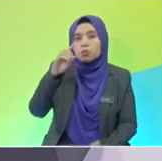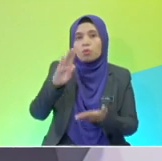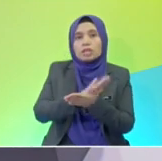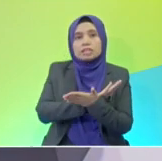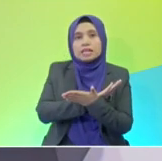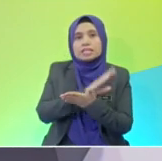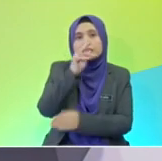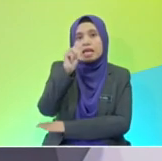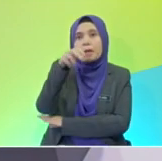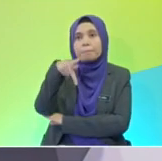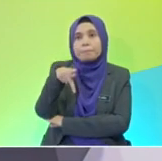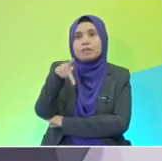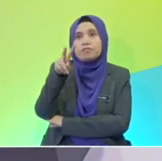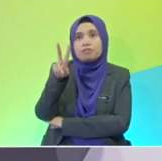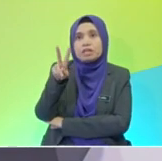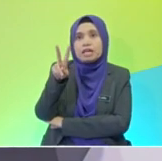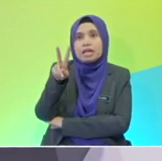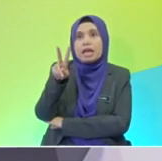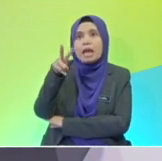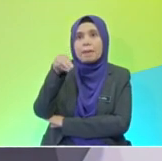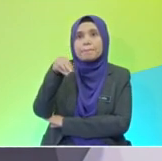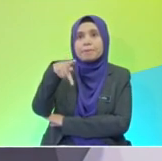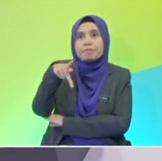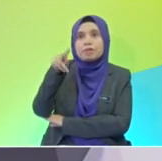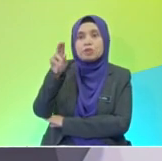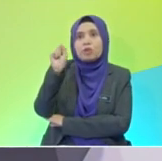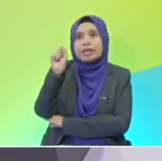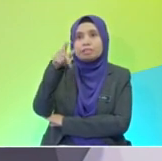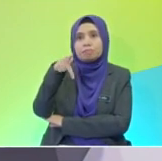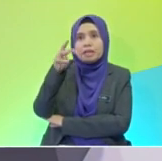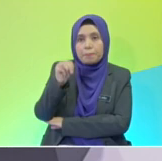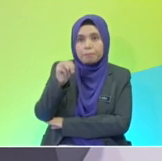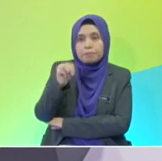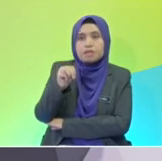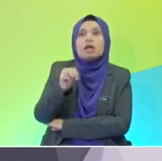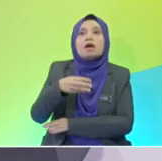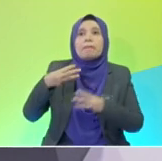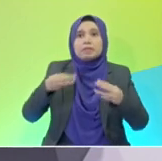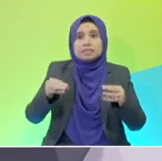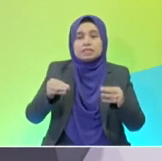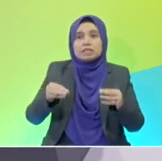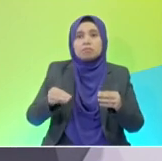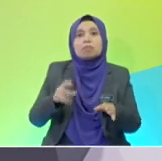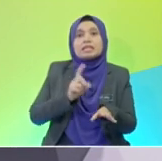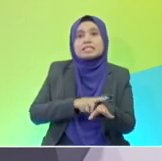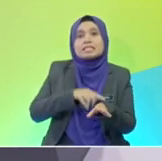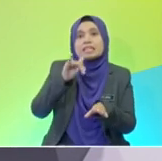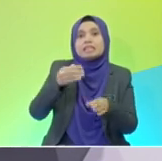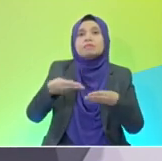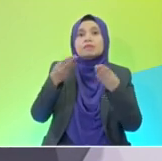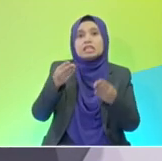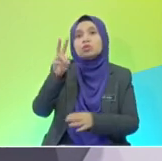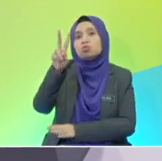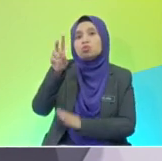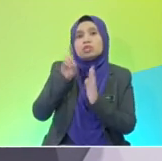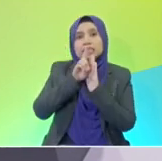MVP usbn 7108 palang 1 Oke masih diperuntukkan adalah 2 jam Oke